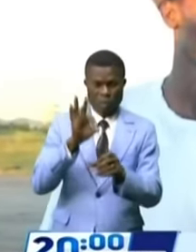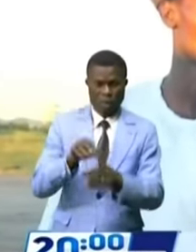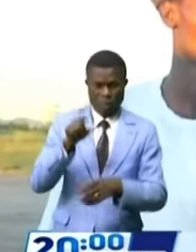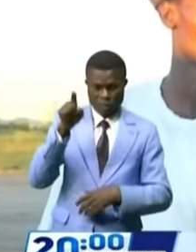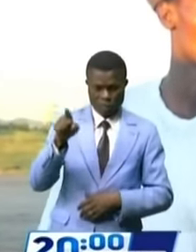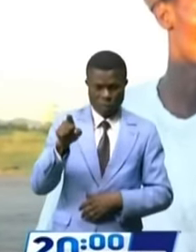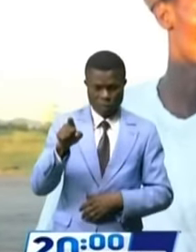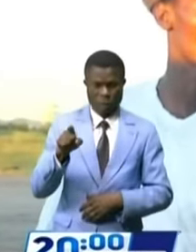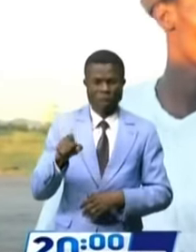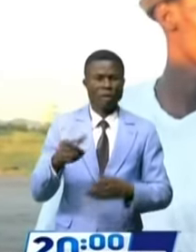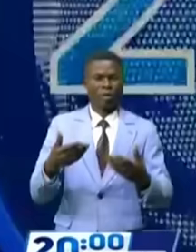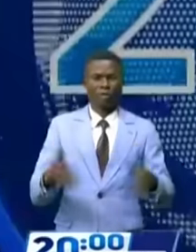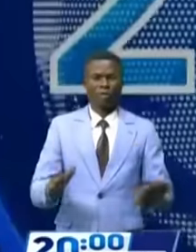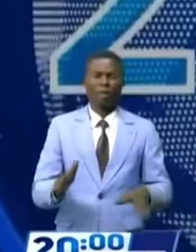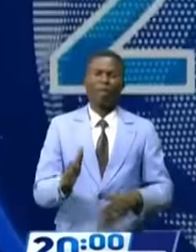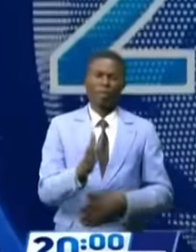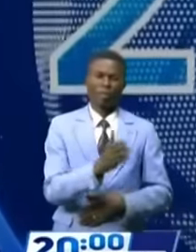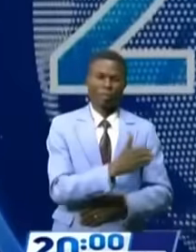dans le Tanganyika.